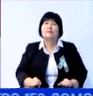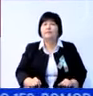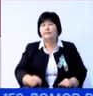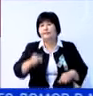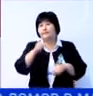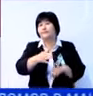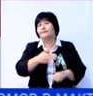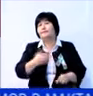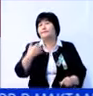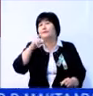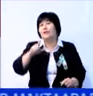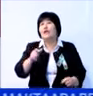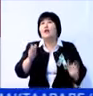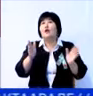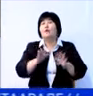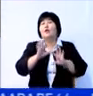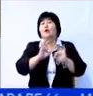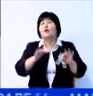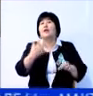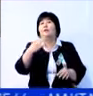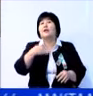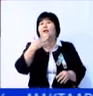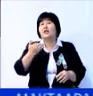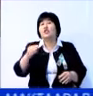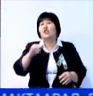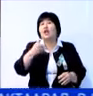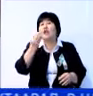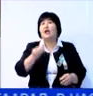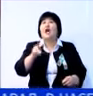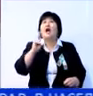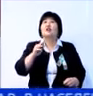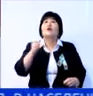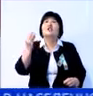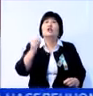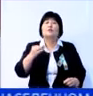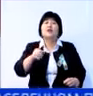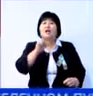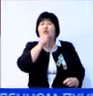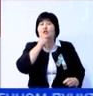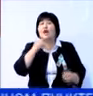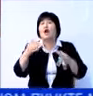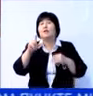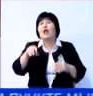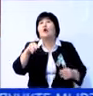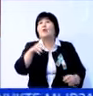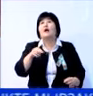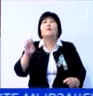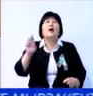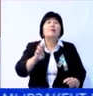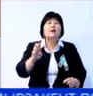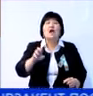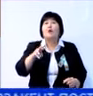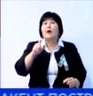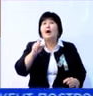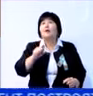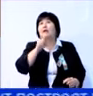Тронуло сердца кызылординцев мини-интервью пятиклассника из Жалагаша Касымжана Шарипкали с дедушкой-фронтовиком Махамбетом Биржановым. Махамбет